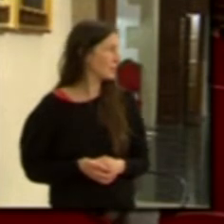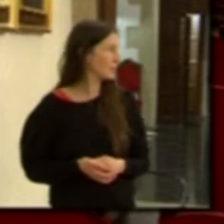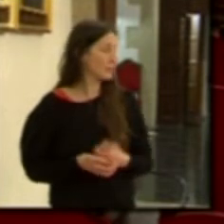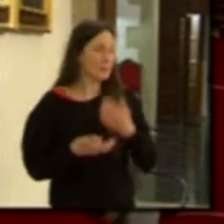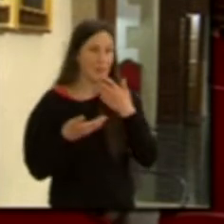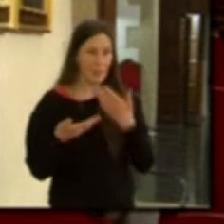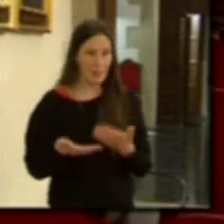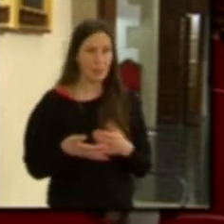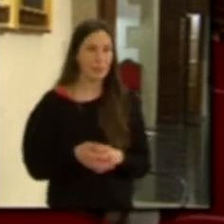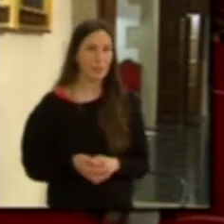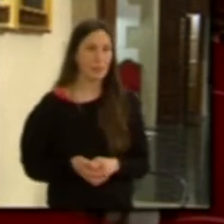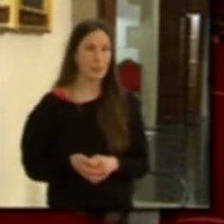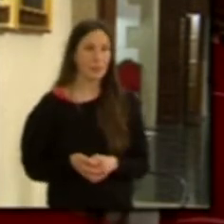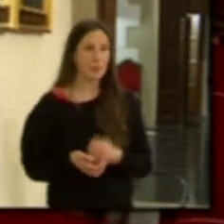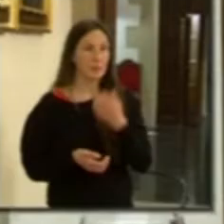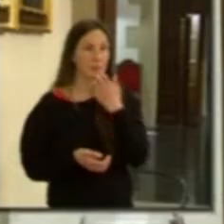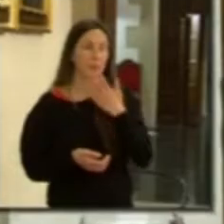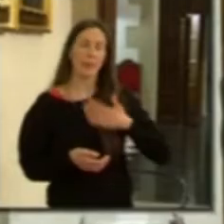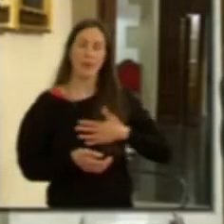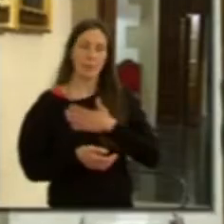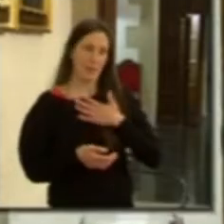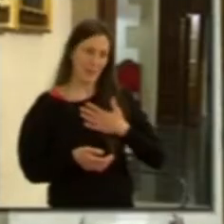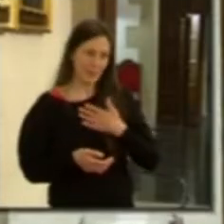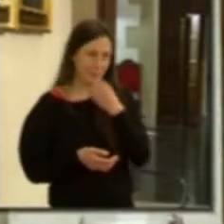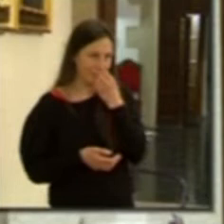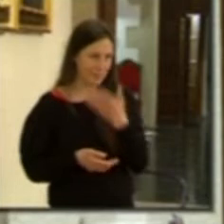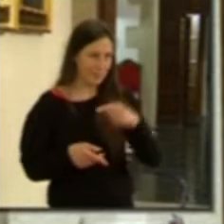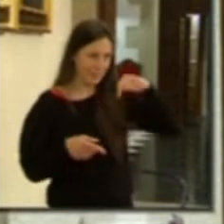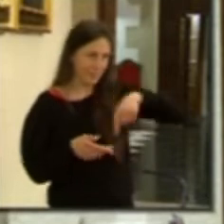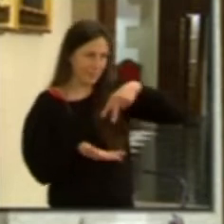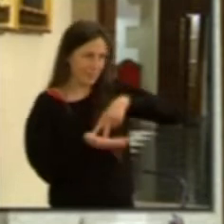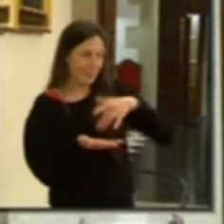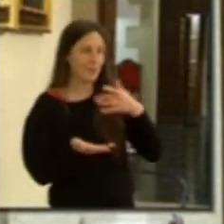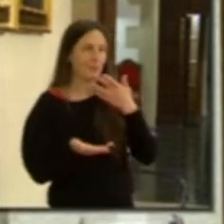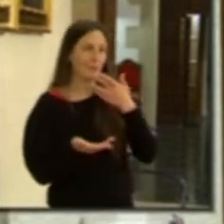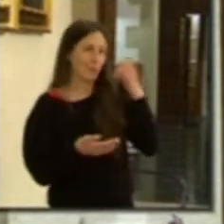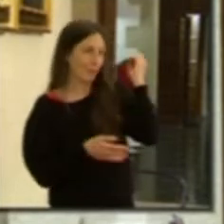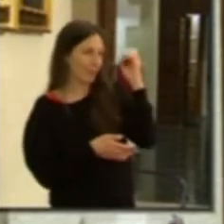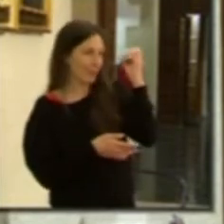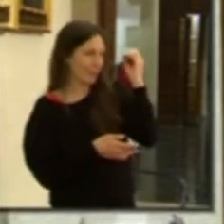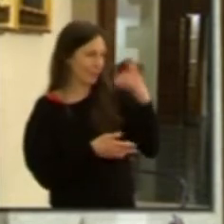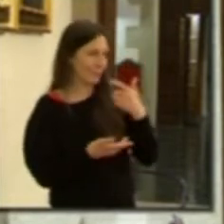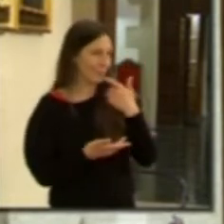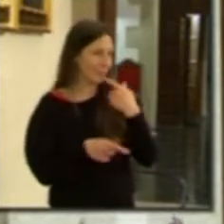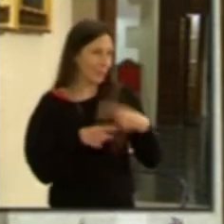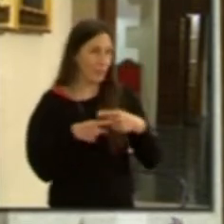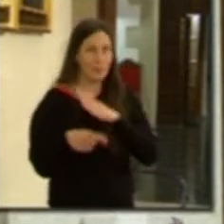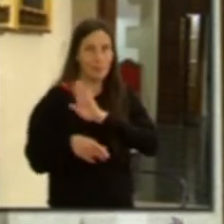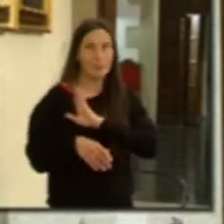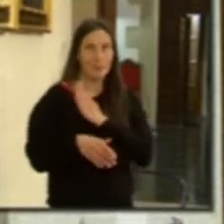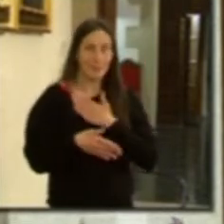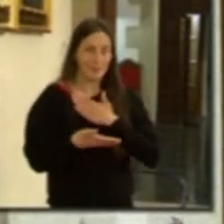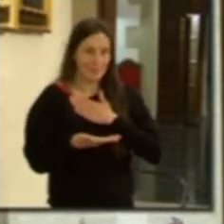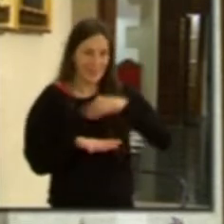Ara sí. És un plaer molt gran ser avui aquí, per mi, per ser la meva ciutat i per